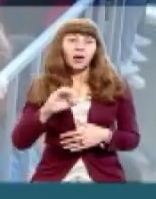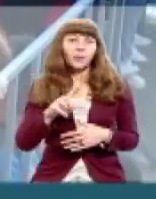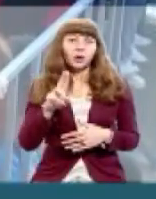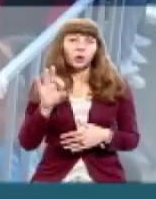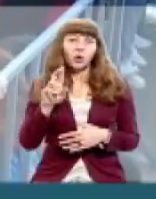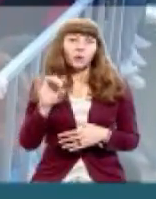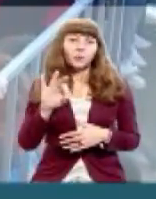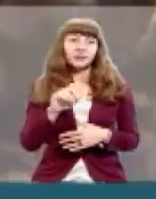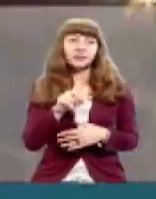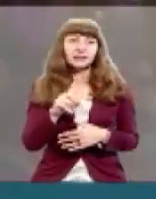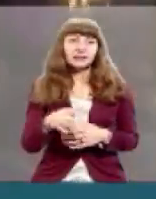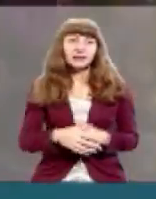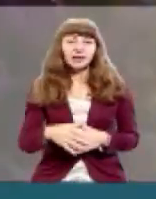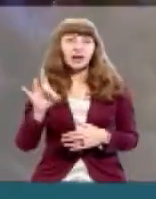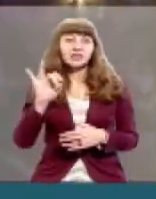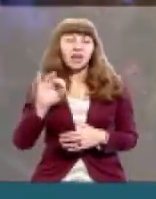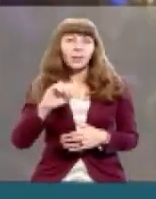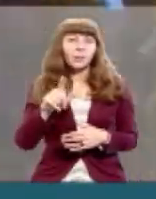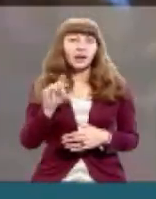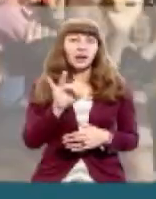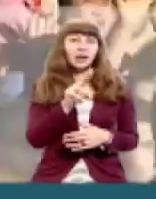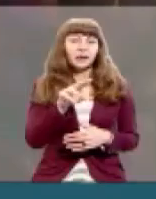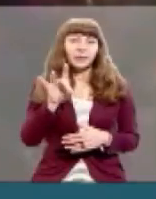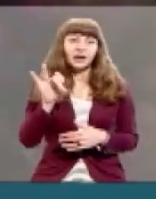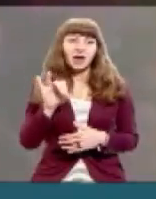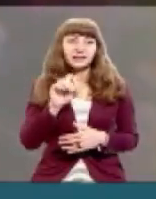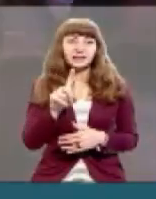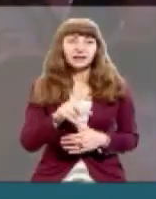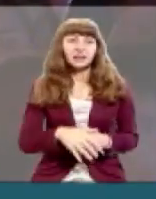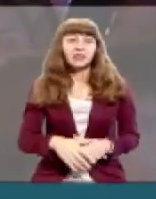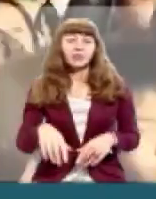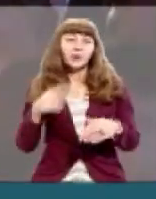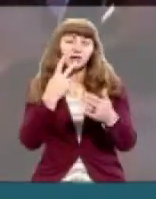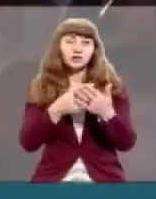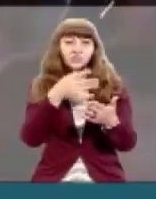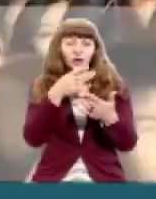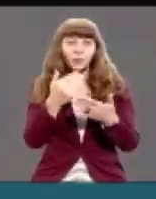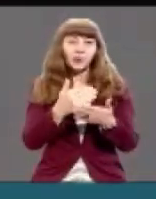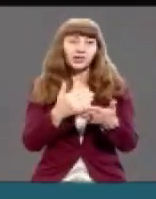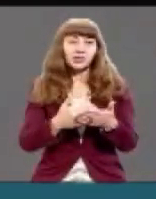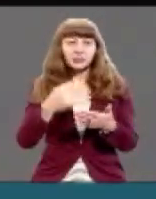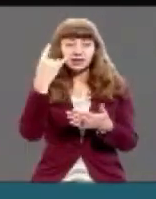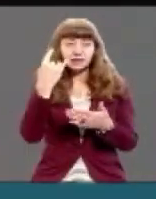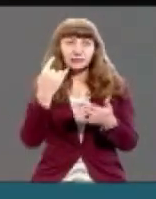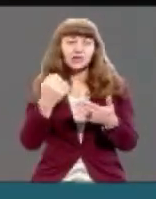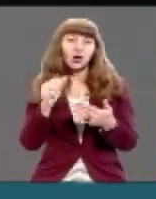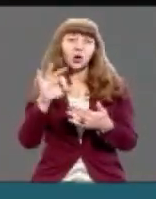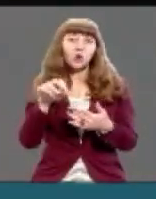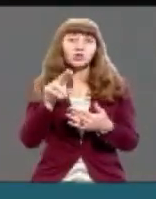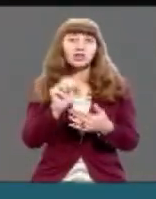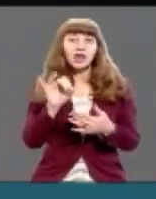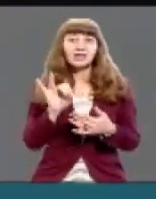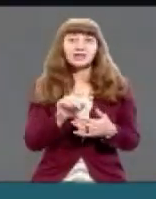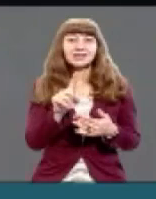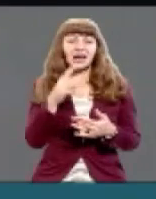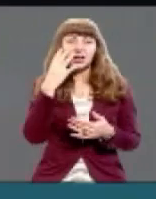фольклорлық ансамблінің өнерін тамашалай алады. Сонымен қатар мұнда Алматыдан келген Орда этножобасының қазақ батырлары өз бағдарламасын ұсынбақ. Әлия